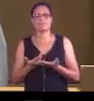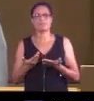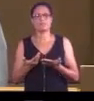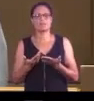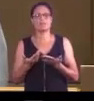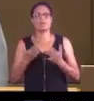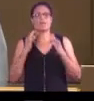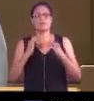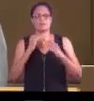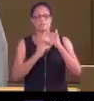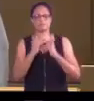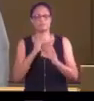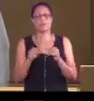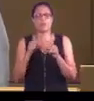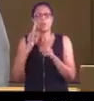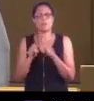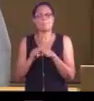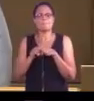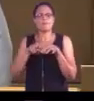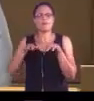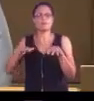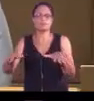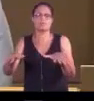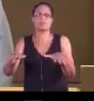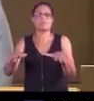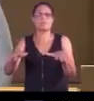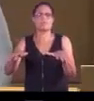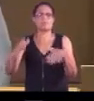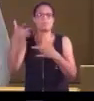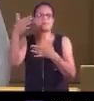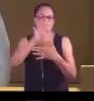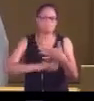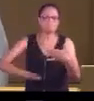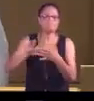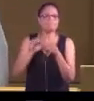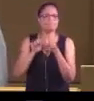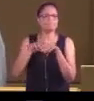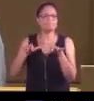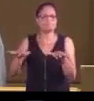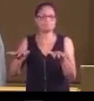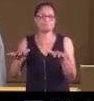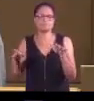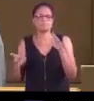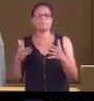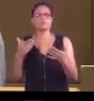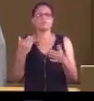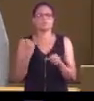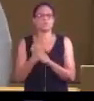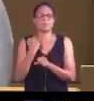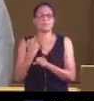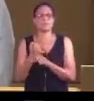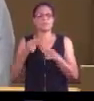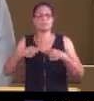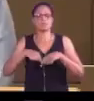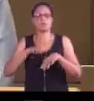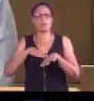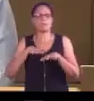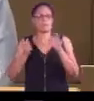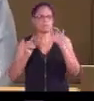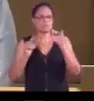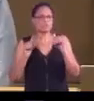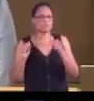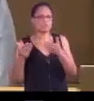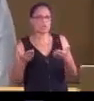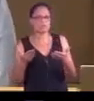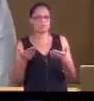lancé, le schéma d'irrigation sur toute la Martinique. Malheureusement, il a fallu que la commission d'appel d'offres se reprenne à